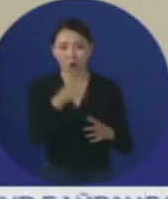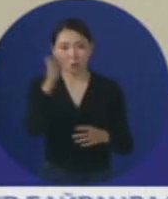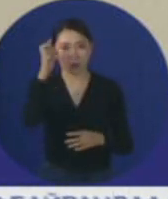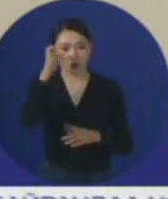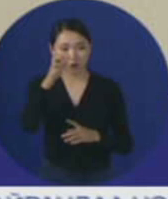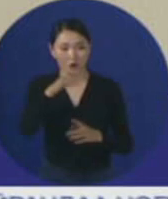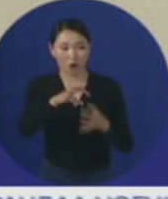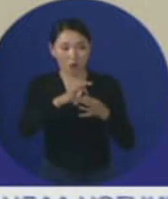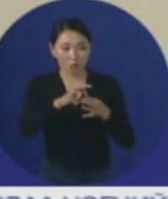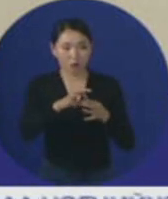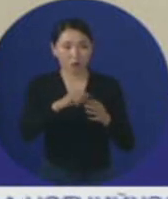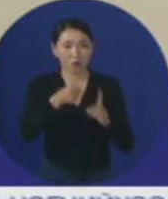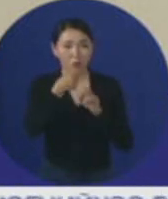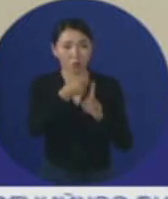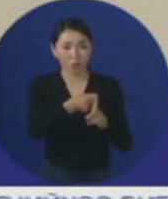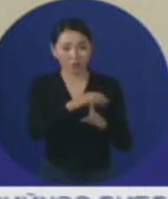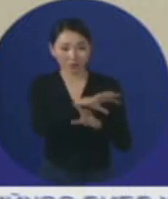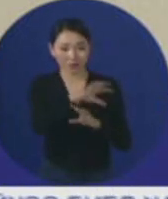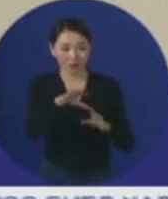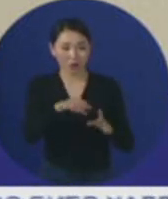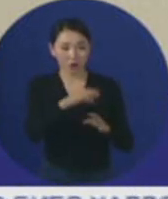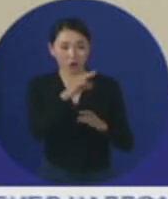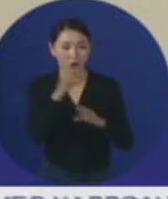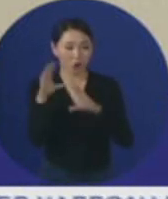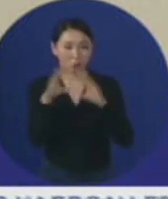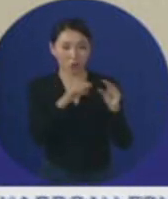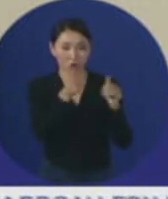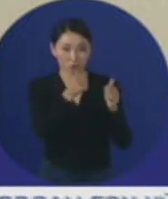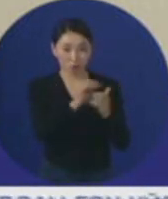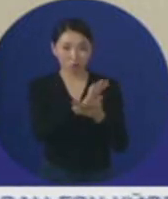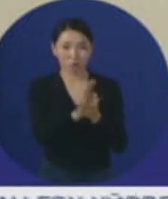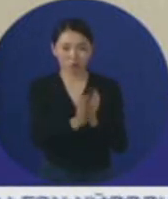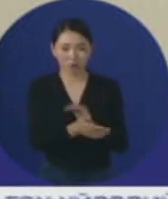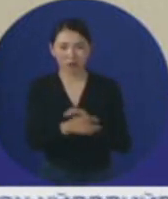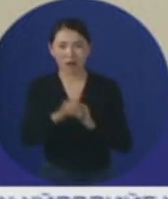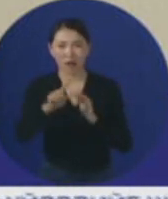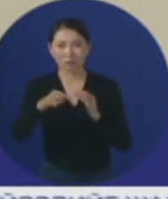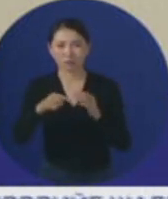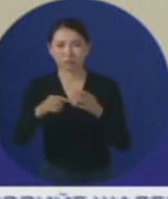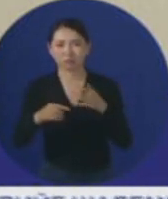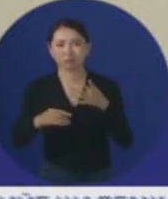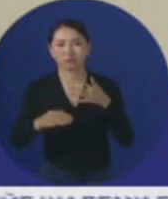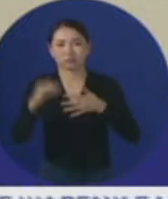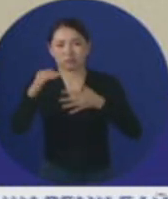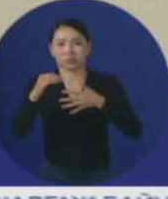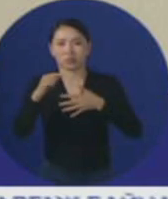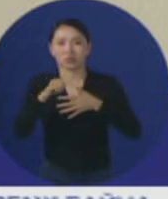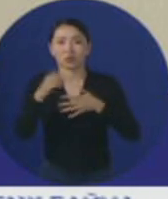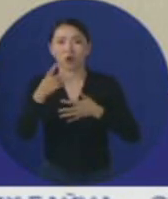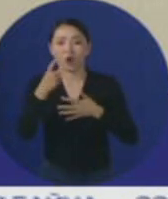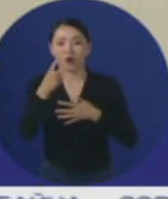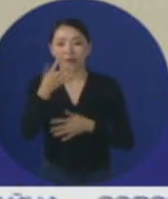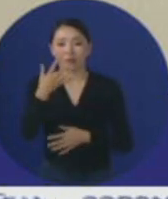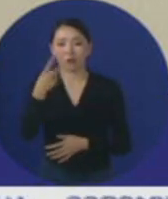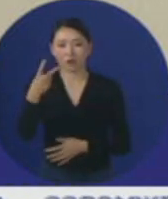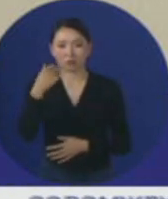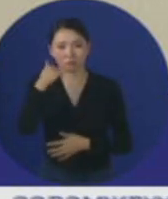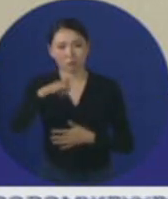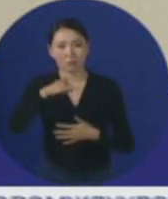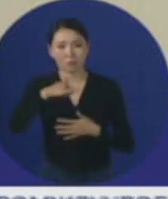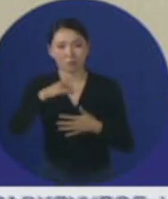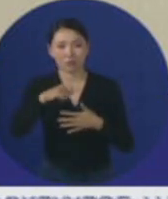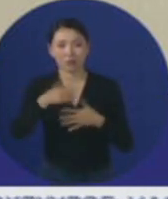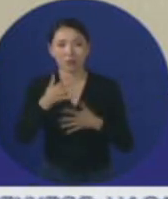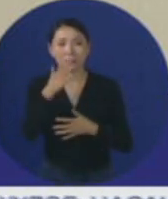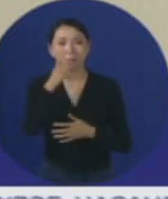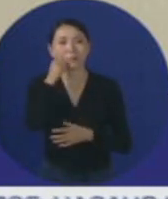хүчирхийллийн асуудлууд гэдэг дуудлагууд маань буурсан харагдж байгаа боловч харамсалтайгаар хамгийн өндөр түвшнэр өссөн байгаа нь өөрөө 252 дуудлагаар